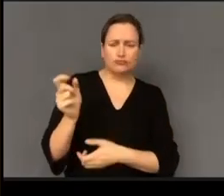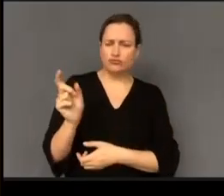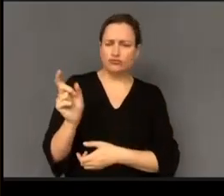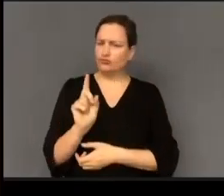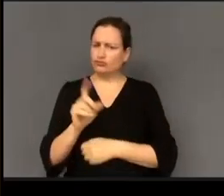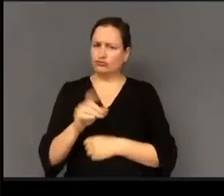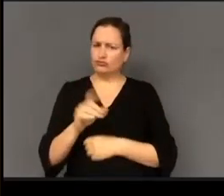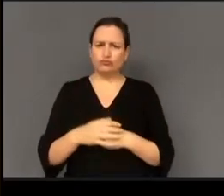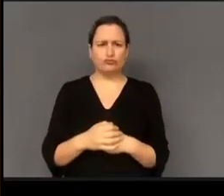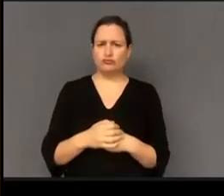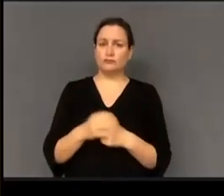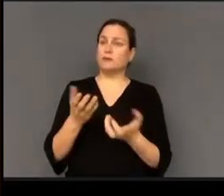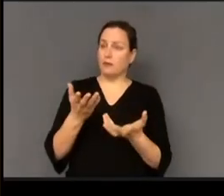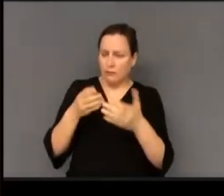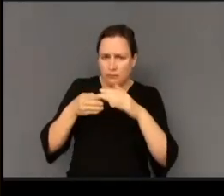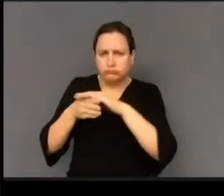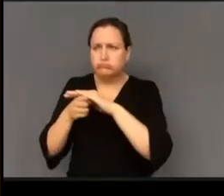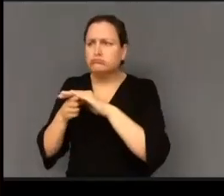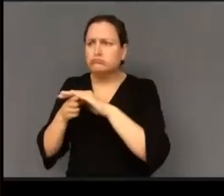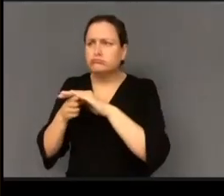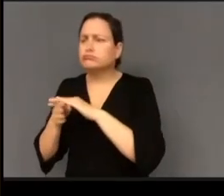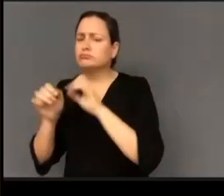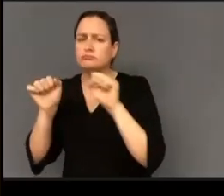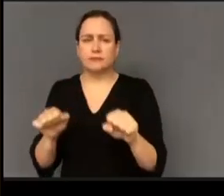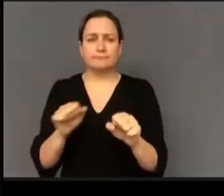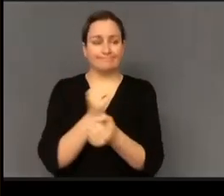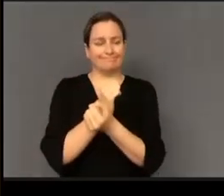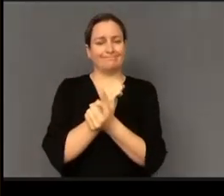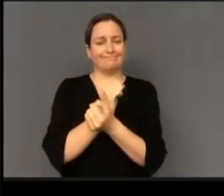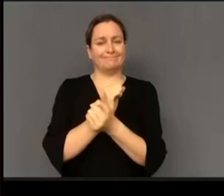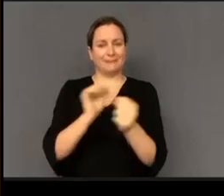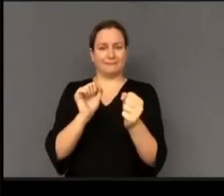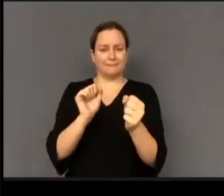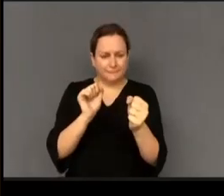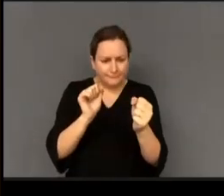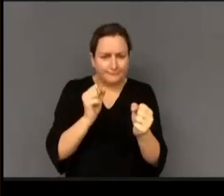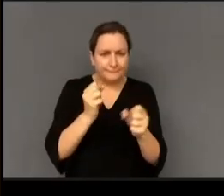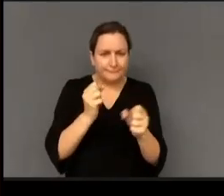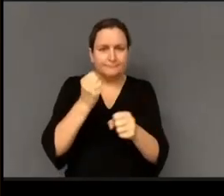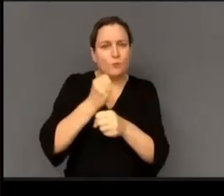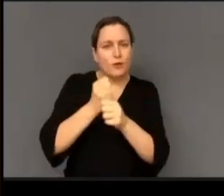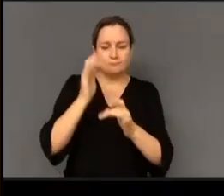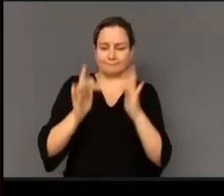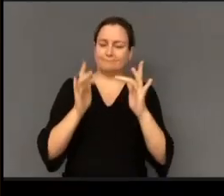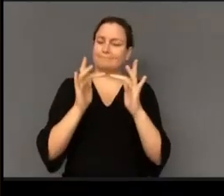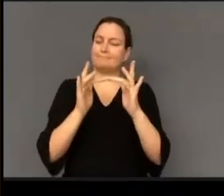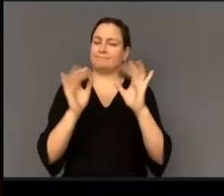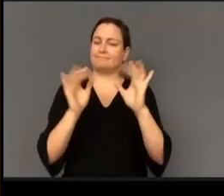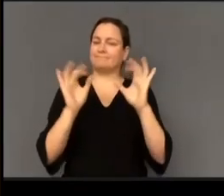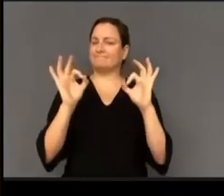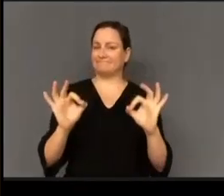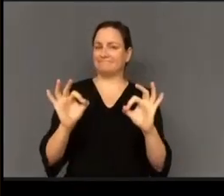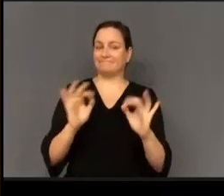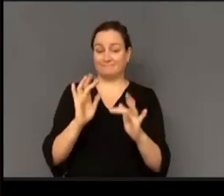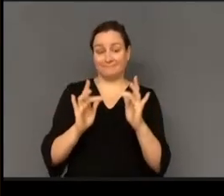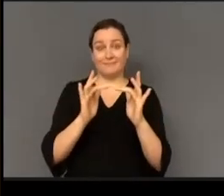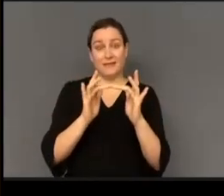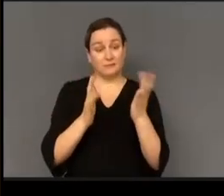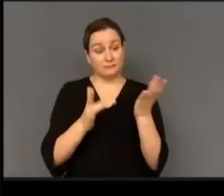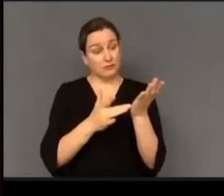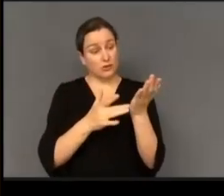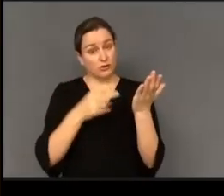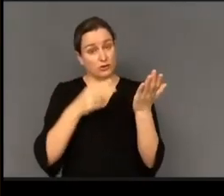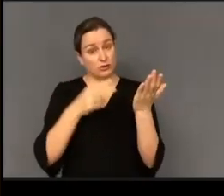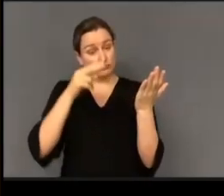発展に貢献するためにはオープン自由グローバル